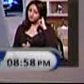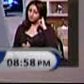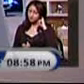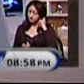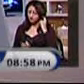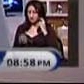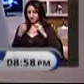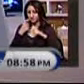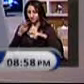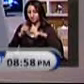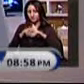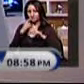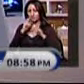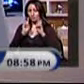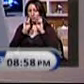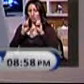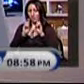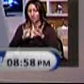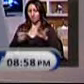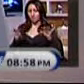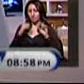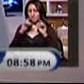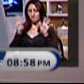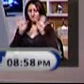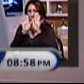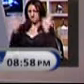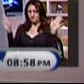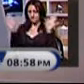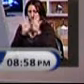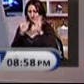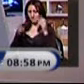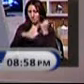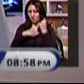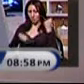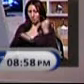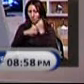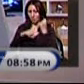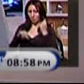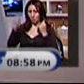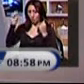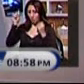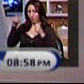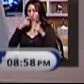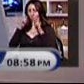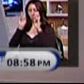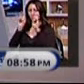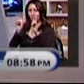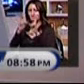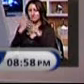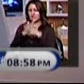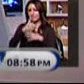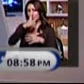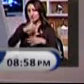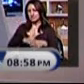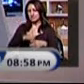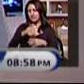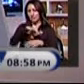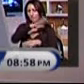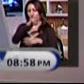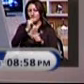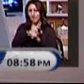اوركسترا القاهرة السيمفوني اوقف العرض اللي كان مفترض ان هو يقوم بيه دلوقتي، الان تضامنا مع